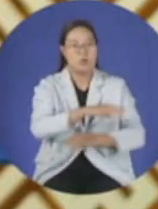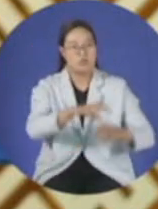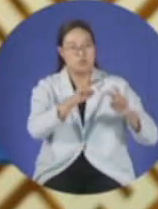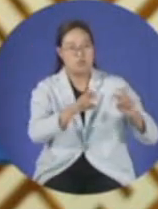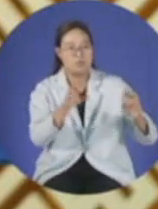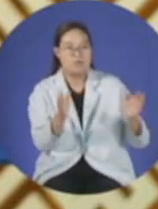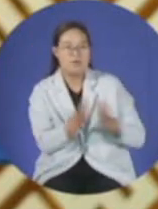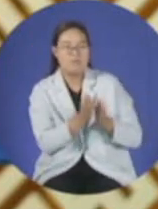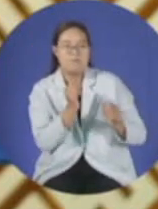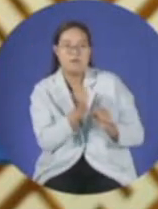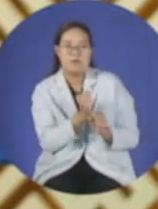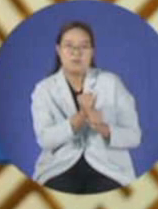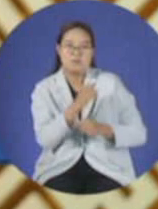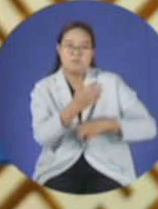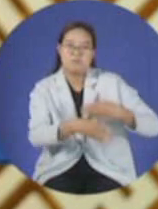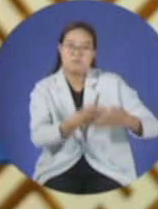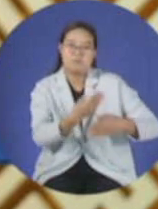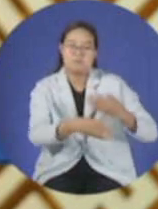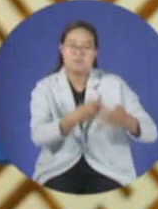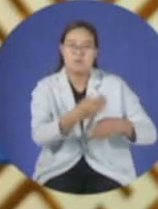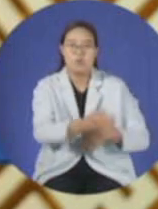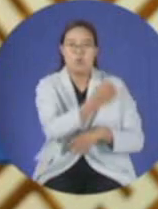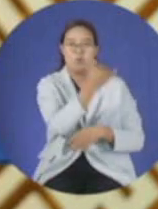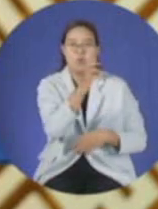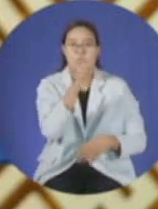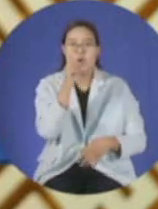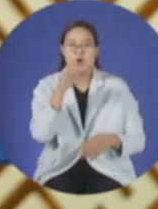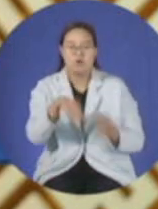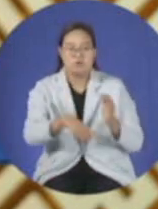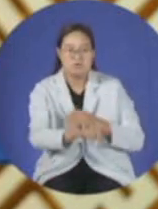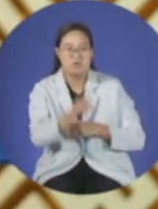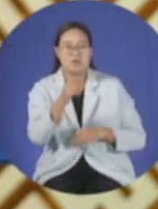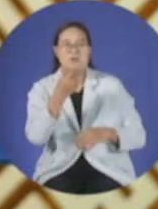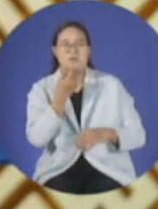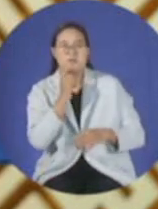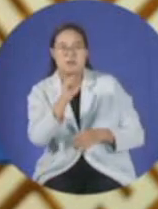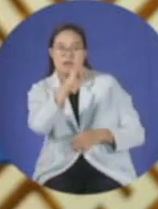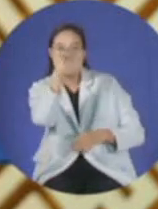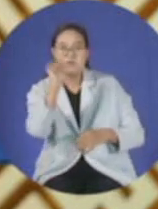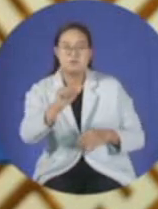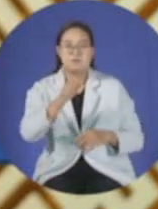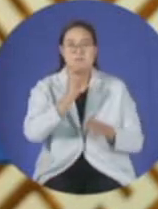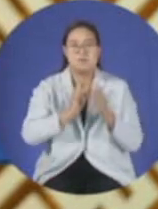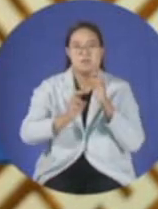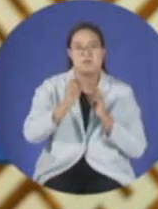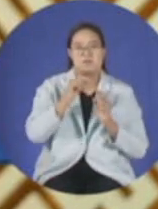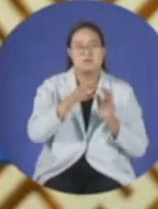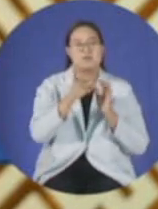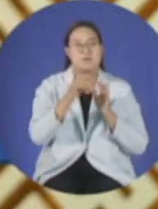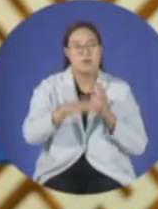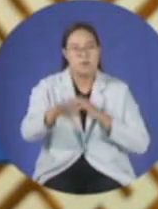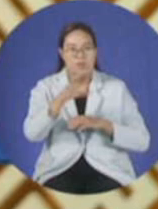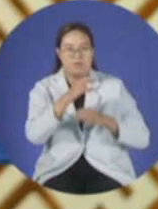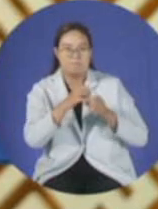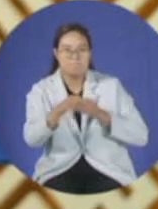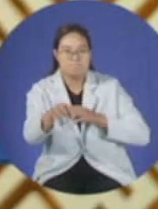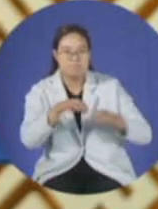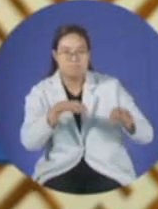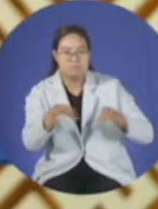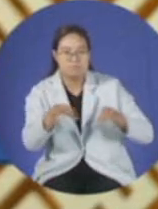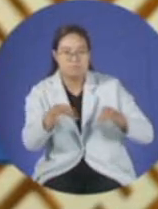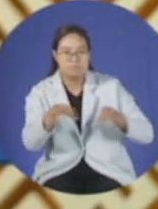бас гэж ажиллаж Улаанбаатар хотод тулгумж байгаа асуудлуудыг чиглэл чиглэлээр нь одоо салбар салбараар нь гаргаж